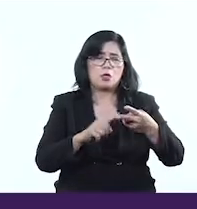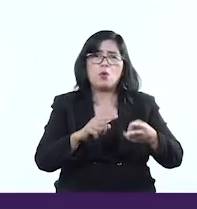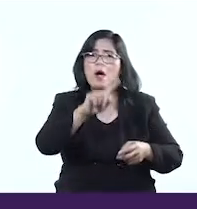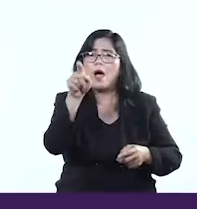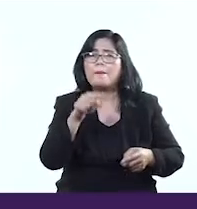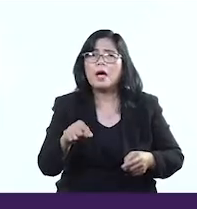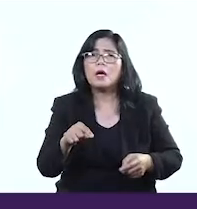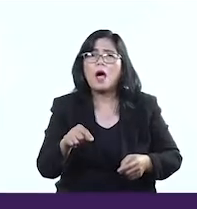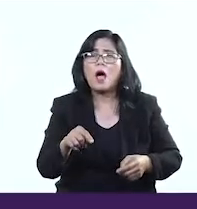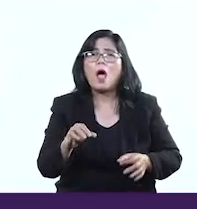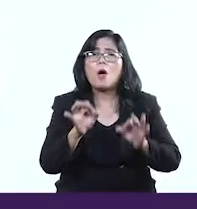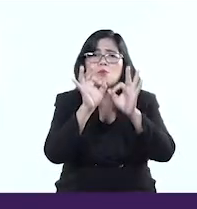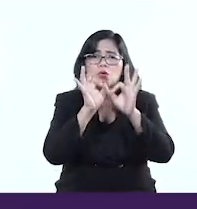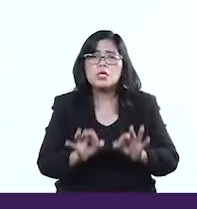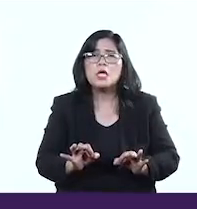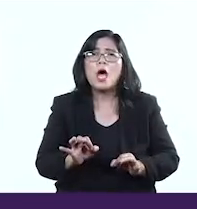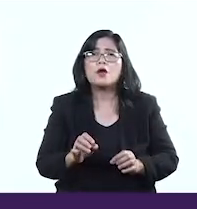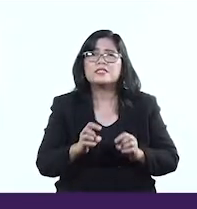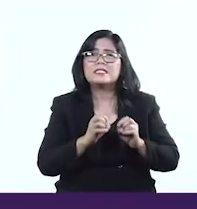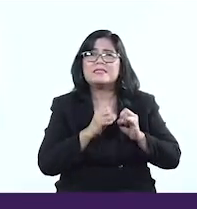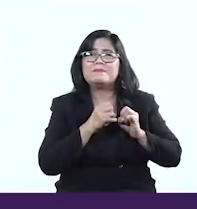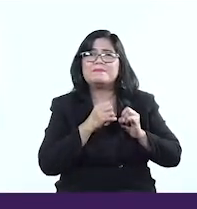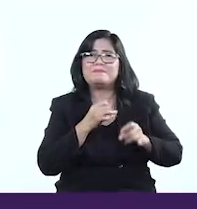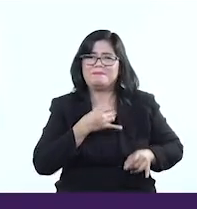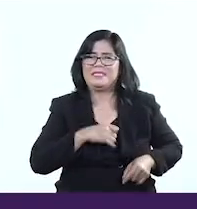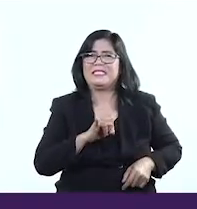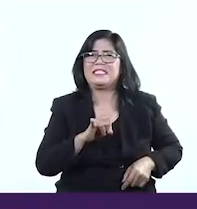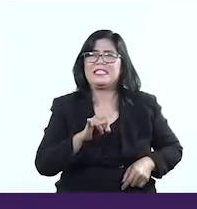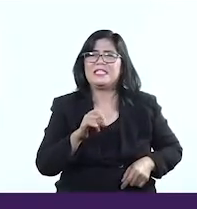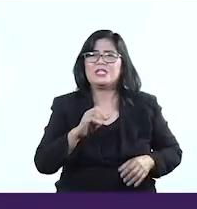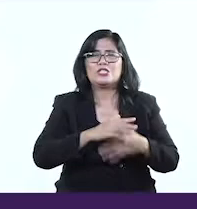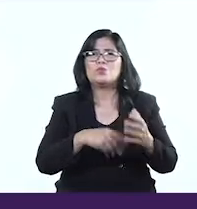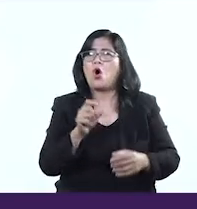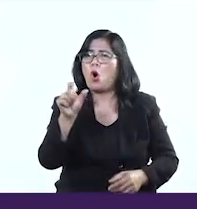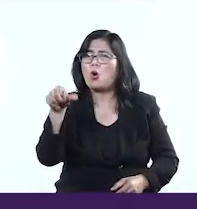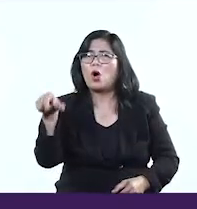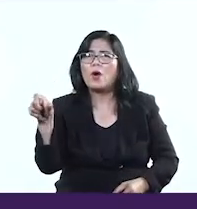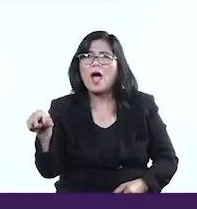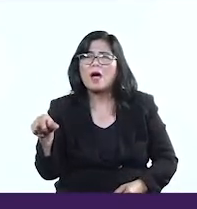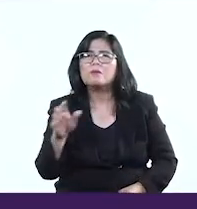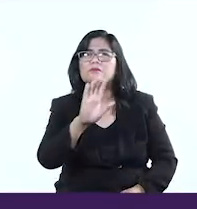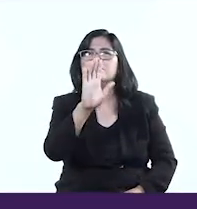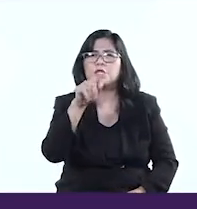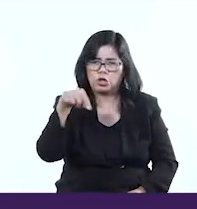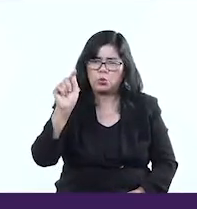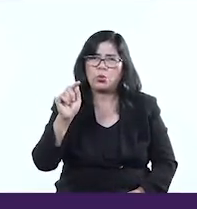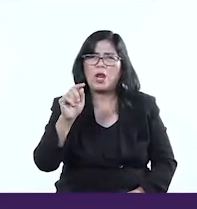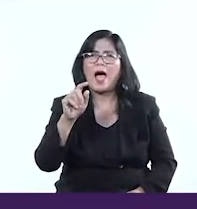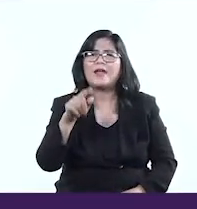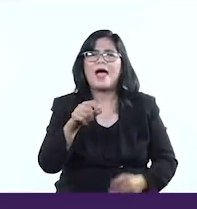berarti harus dibenci oleh semua orang Hai Betul ada ayatnya kamu akan dibenci oleh semua orang tapi Alkitab berkaca-kaca